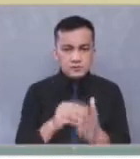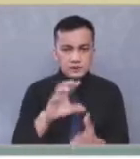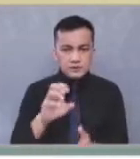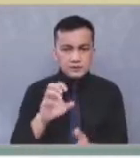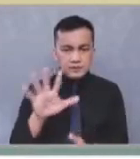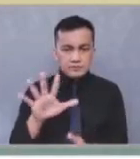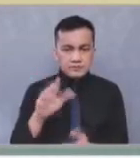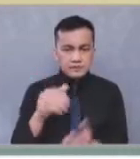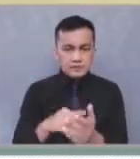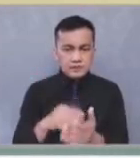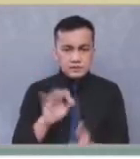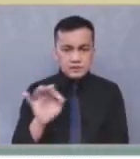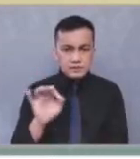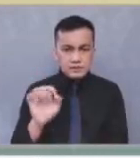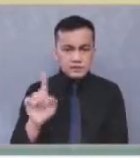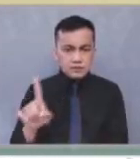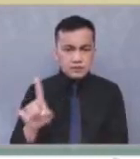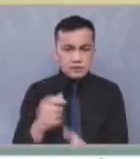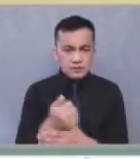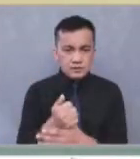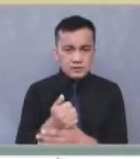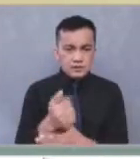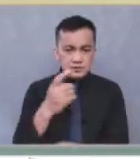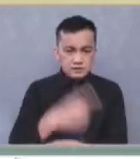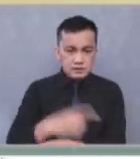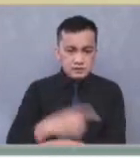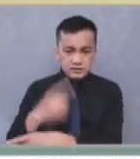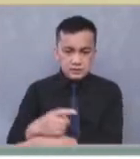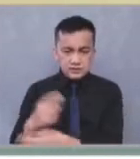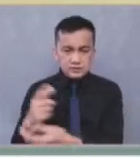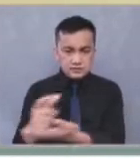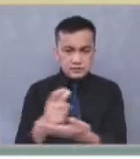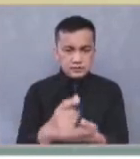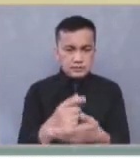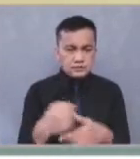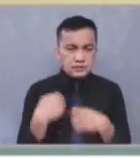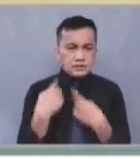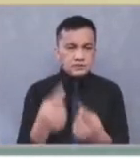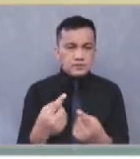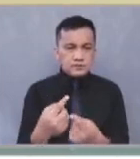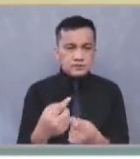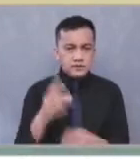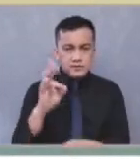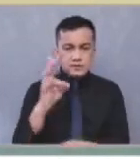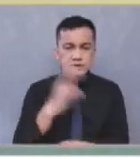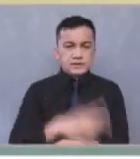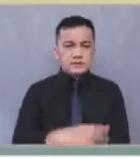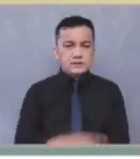1,505,991 naman ang average ng arawang turok ng bakuna sa nakalipas na 7 araw.